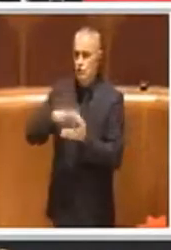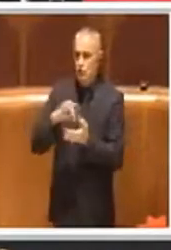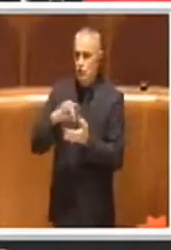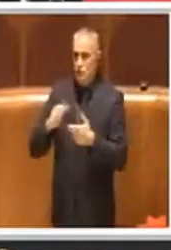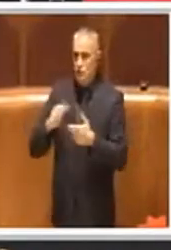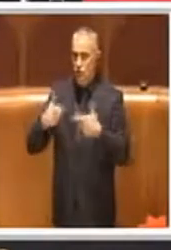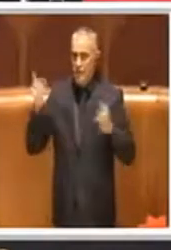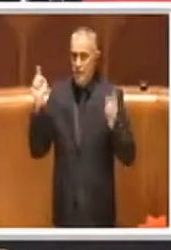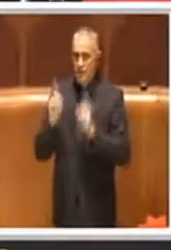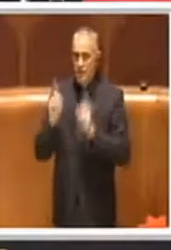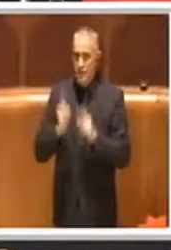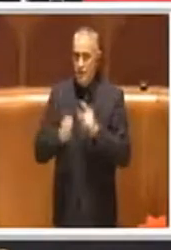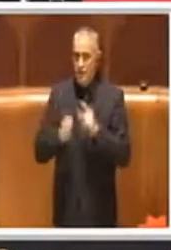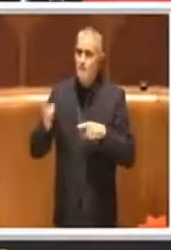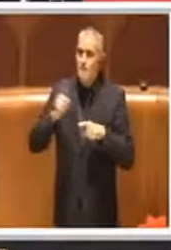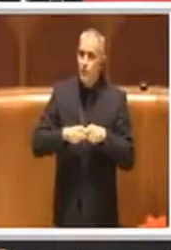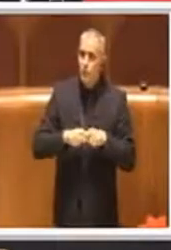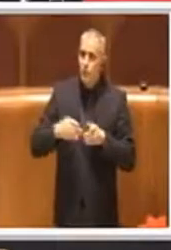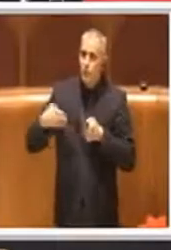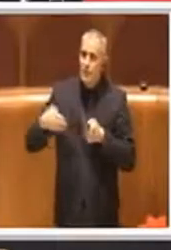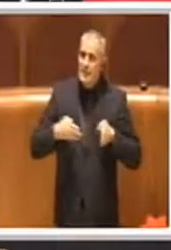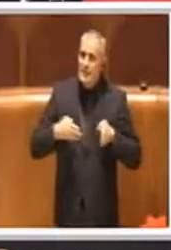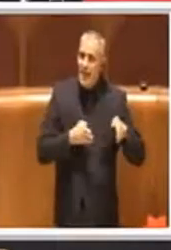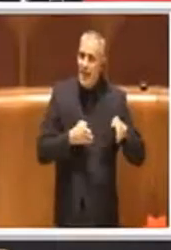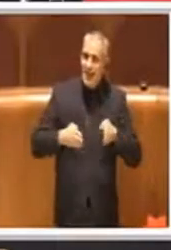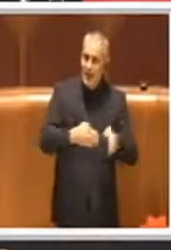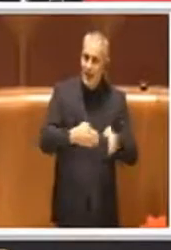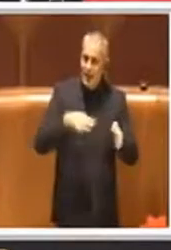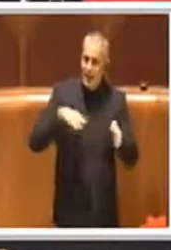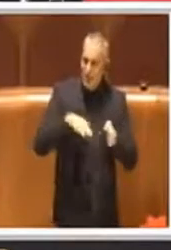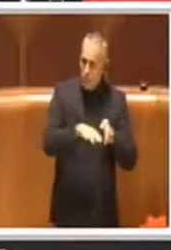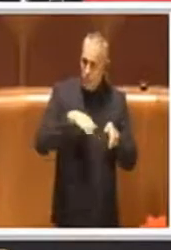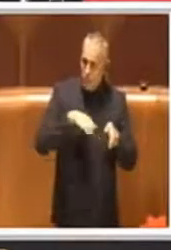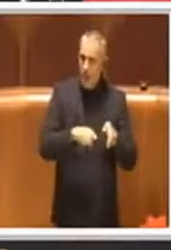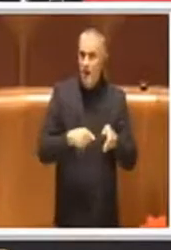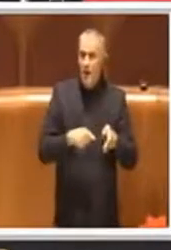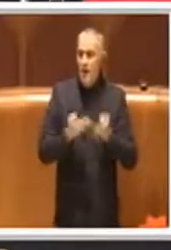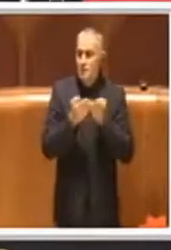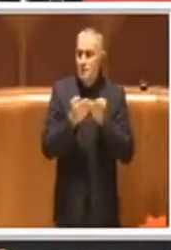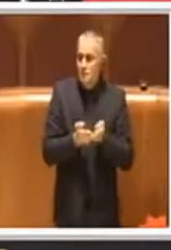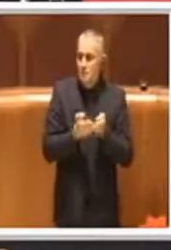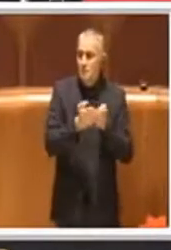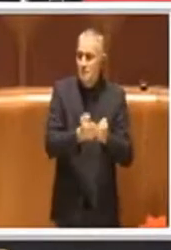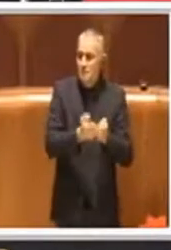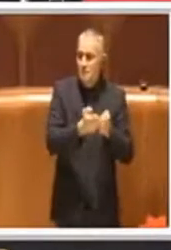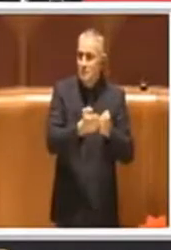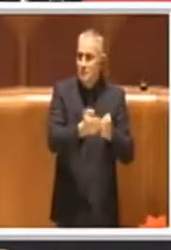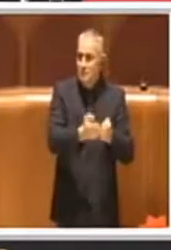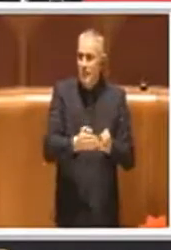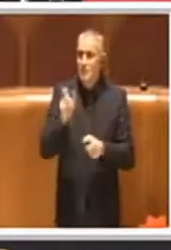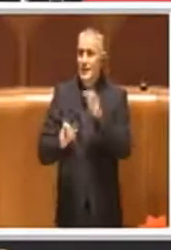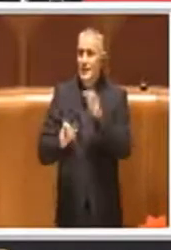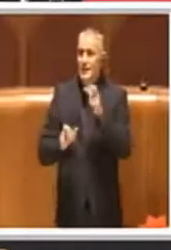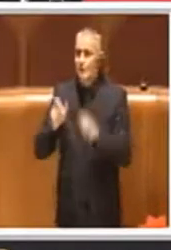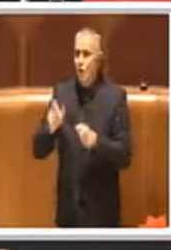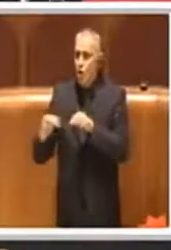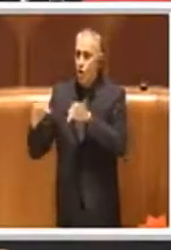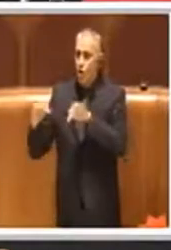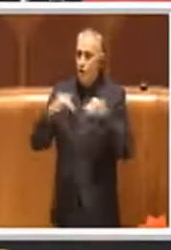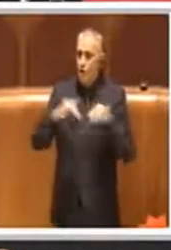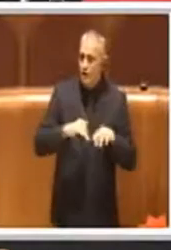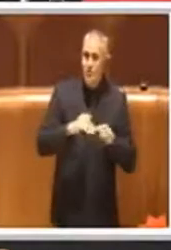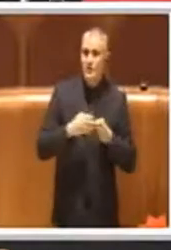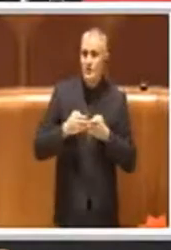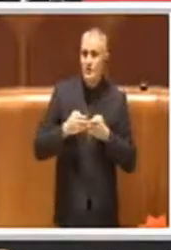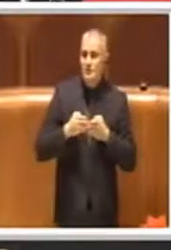battello sul Tevere, che è un'iniziativa interessante che prevede delle stazioni, un servizio di trasporto passeggeri sul